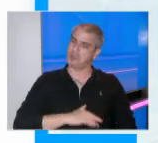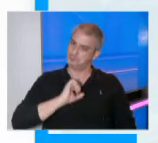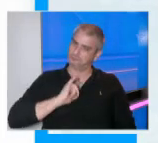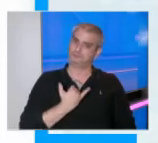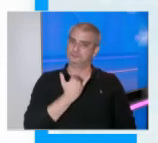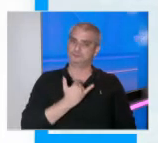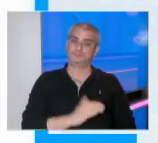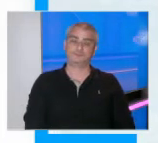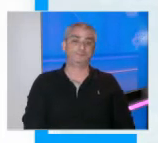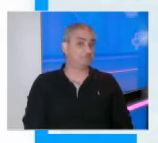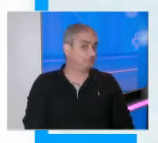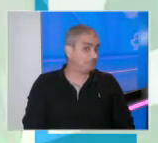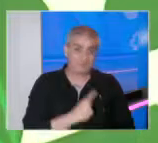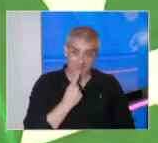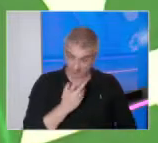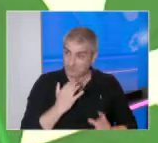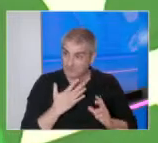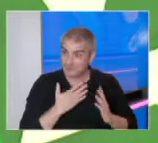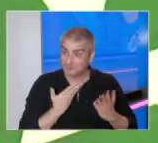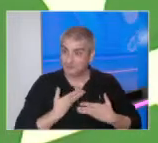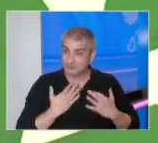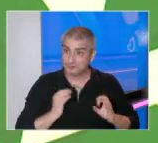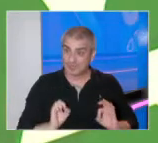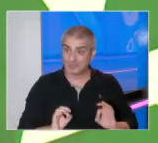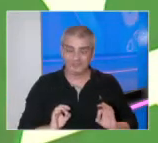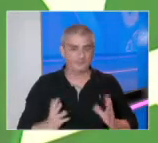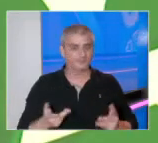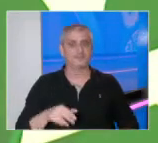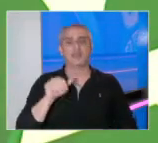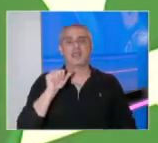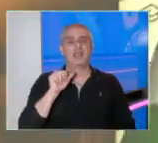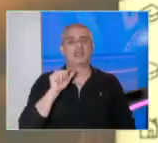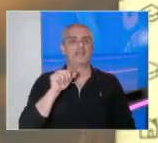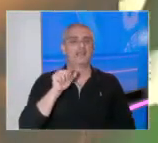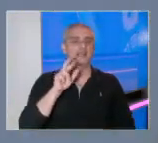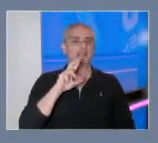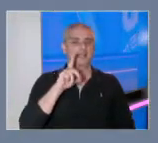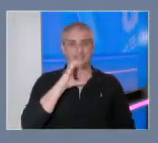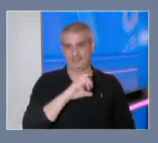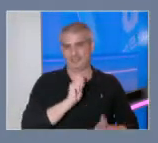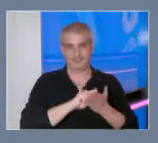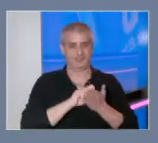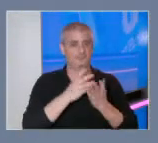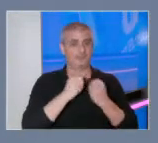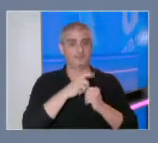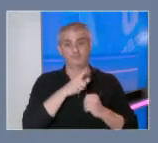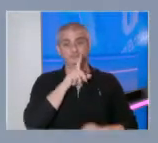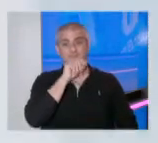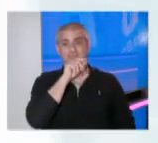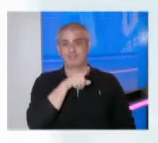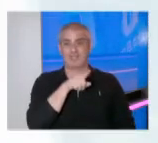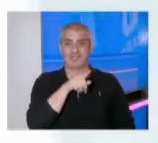בנחישותו. מה אתם אומרים? אתם השתכנעתם? אריה ארליך כתב ועורך עיתון במשפחה,